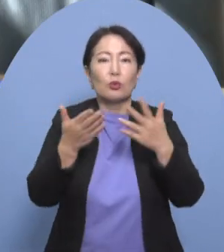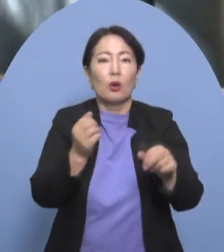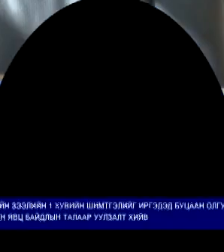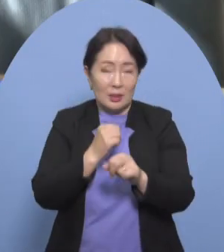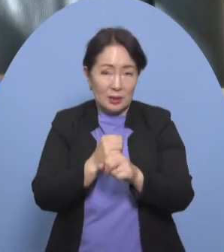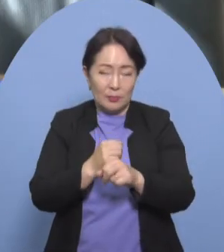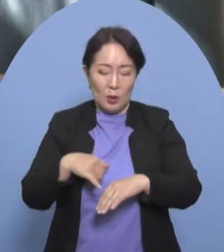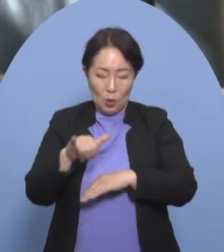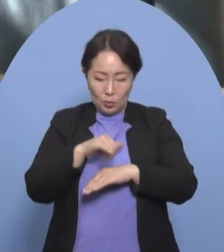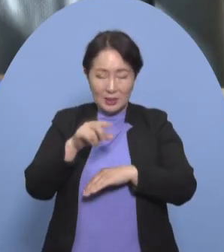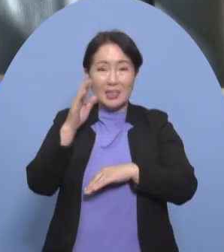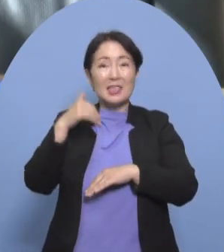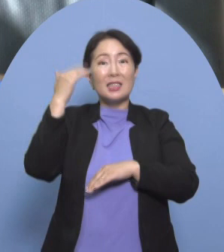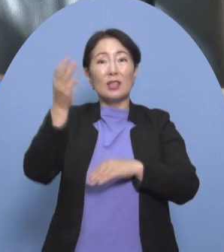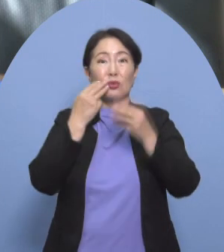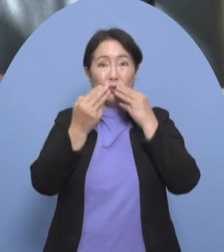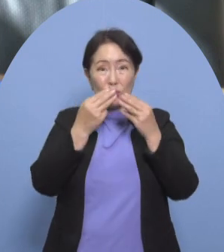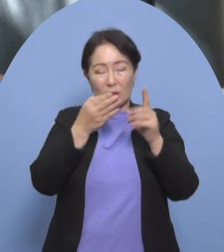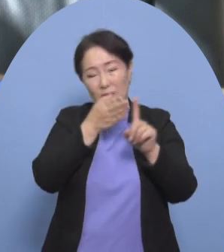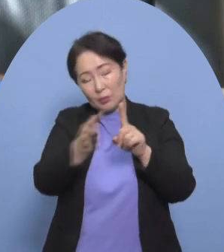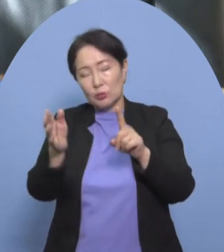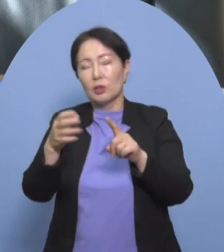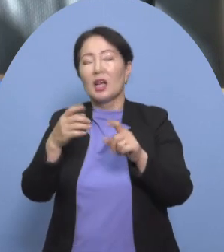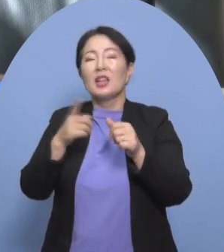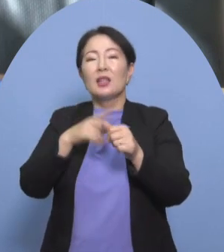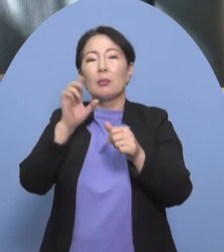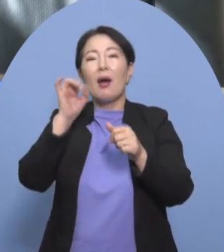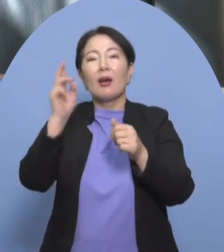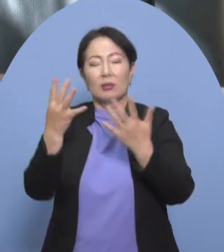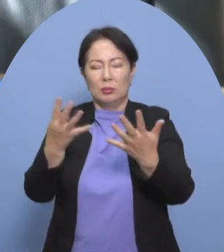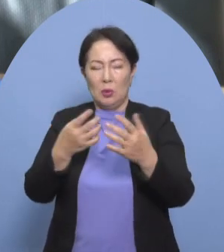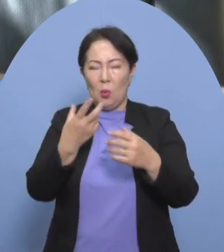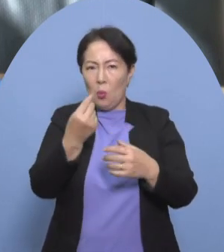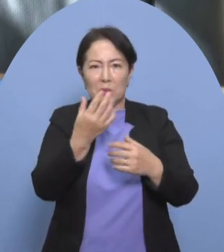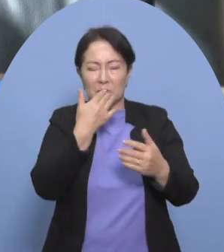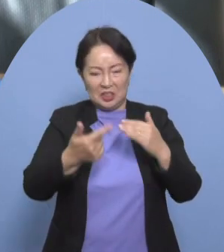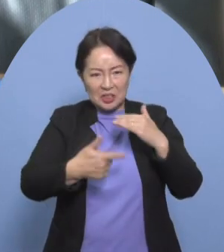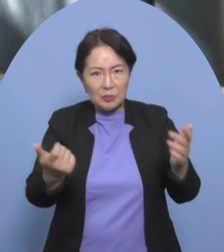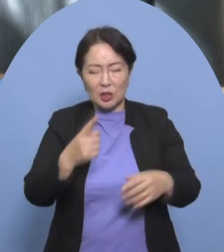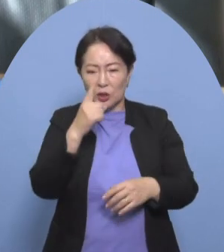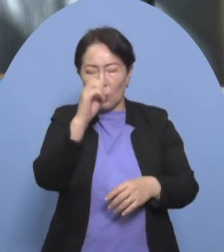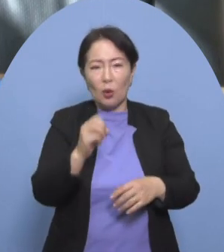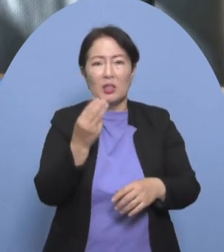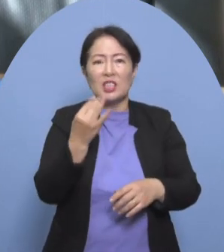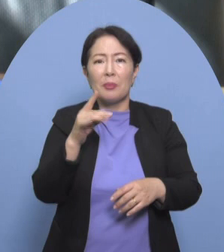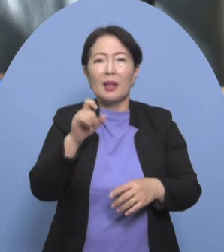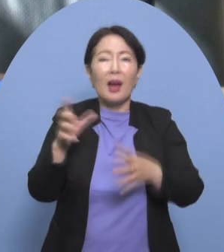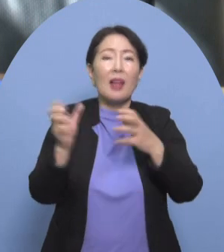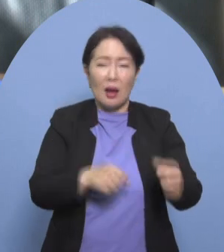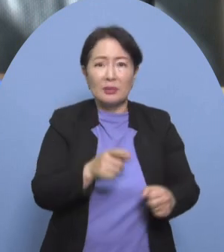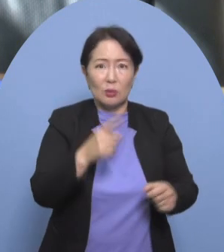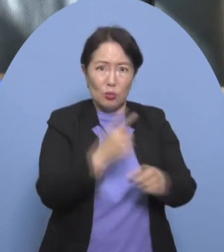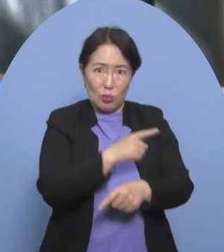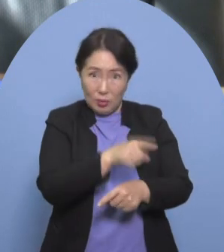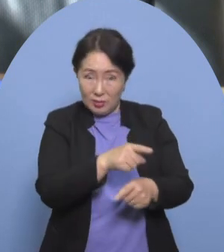Улсын дэд шүүхээс одоо нэр бүхий 9 банкнд үндслэгүү шимтгэл нэг хувийн үндслэгүү шимтгэл тогтоосон